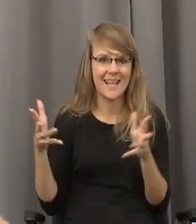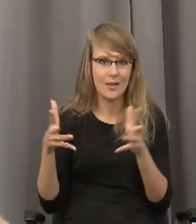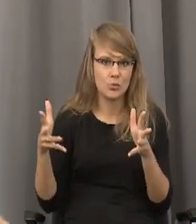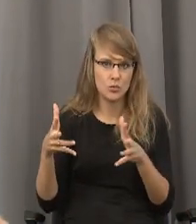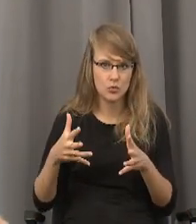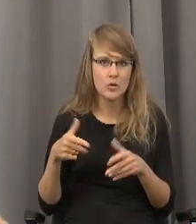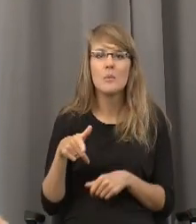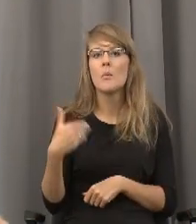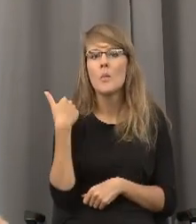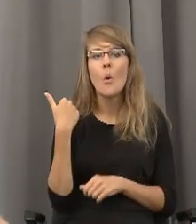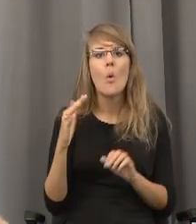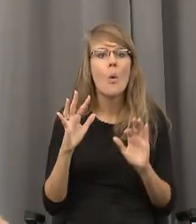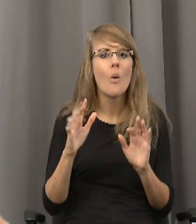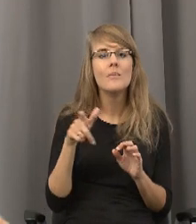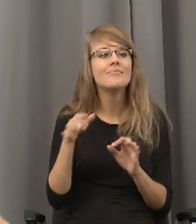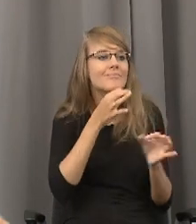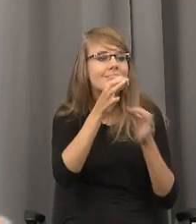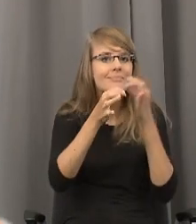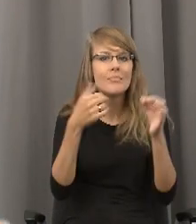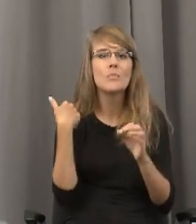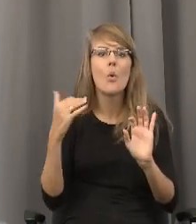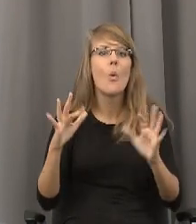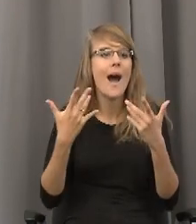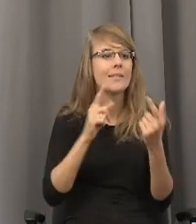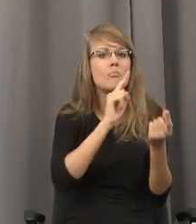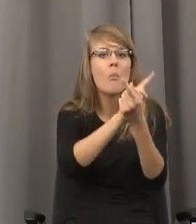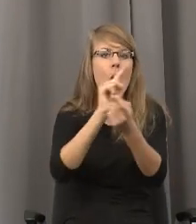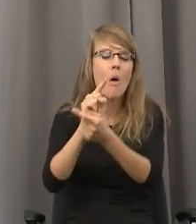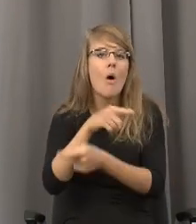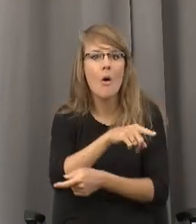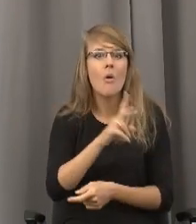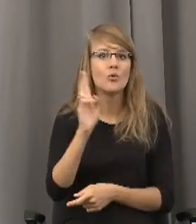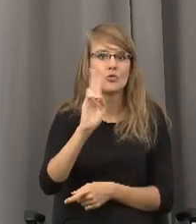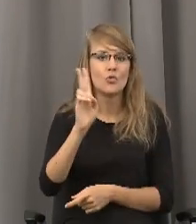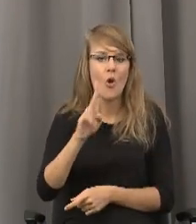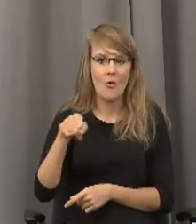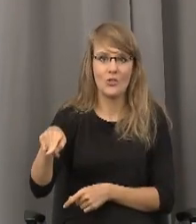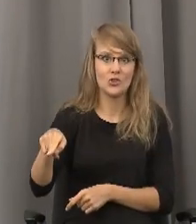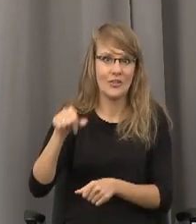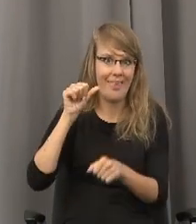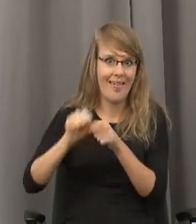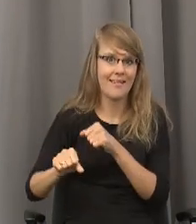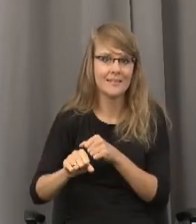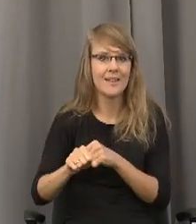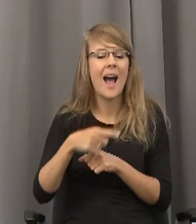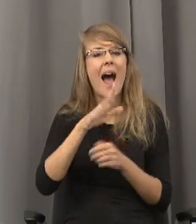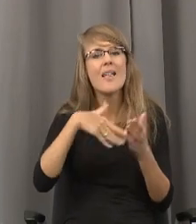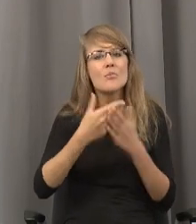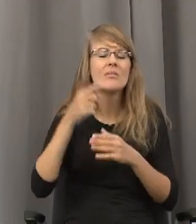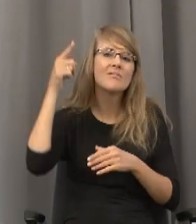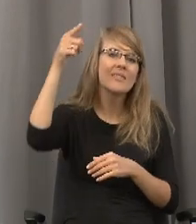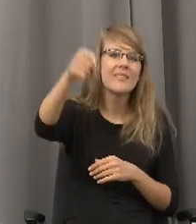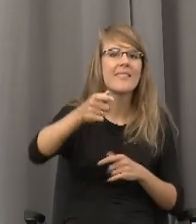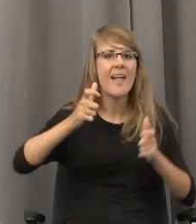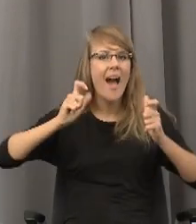łatwiej było dotrzeć ankieterom do tych, którzy są niejako pod ręką, niż dotrzeć gdzieś głęboko na wieś.